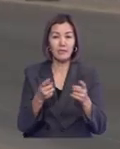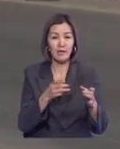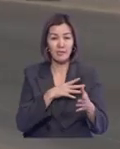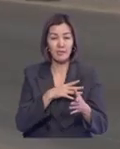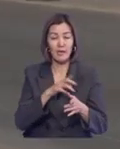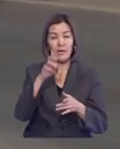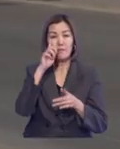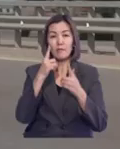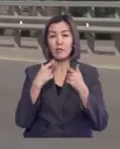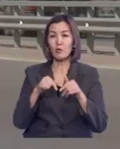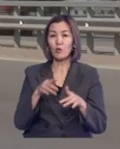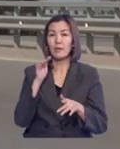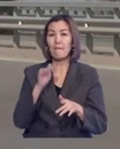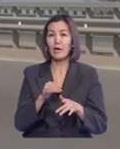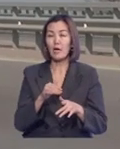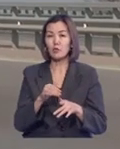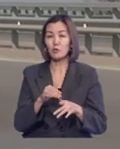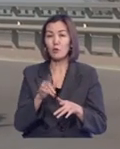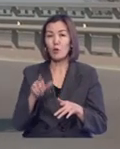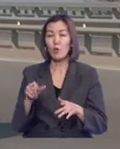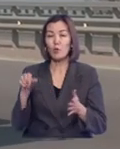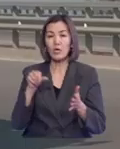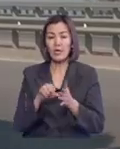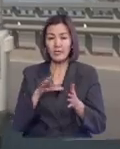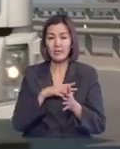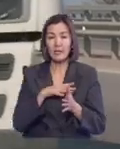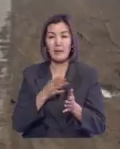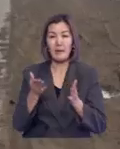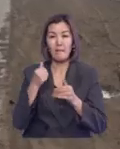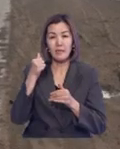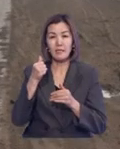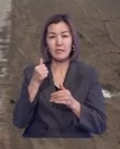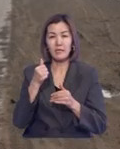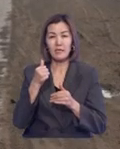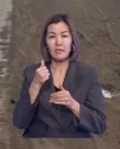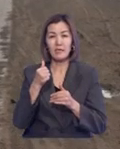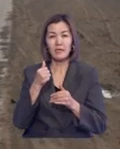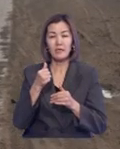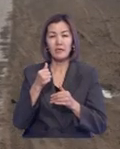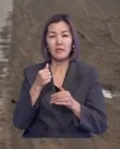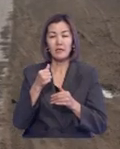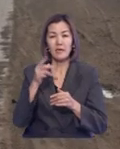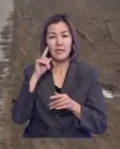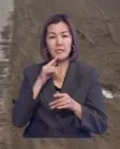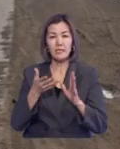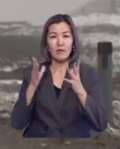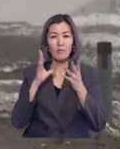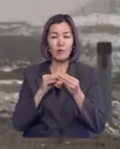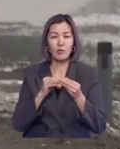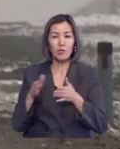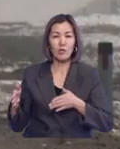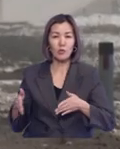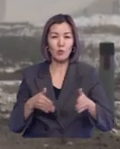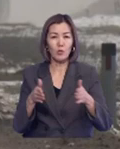қызметкері жұмылдырылды. Мемлекеттік органдардың 1000-ға жуық өкілі қатысты. Былтыр ел аумағында